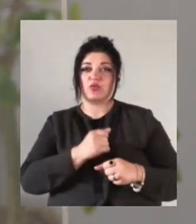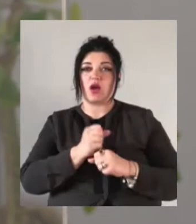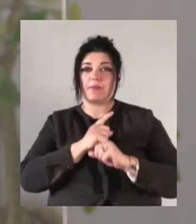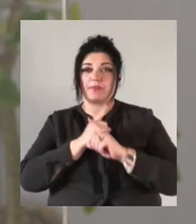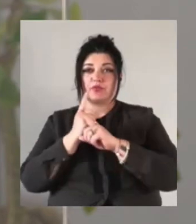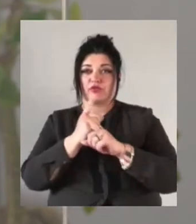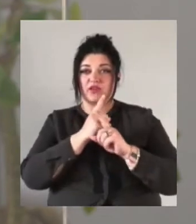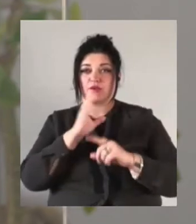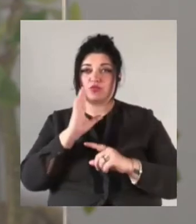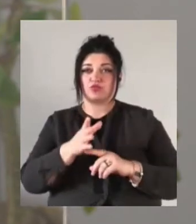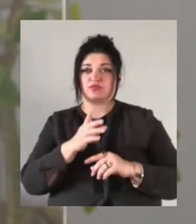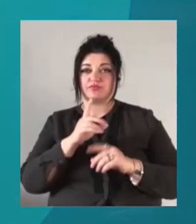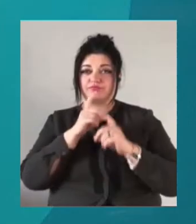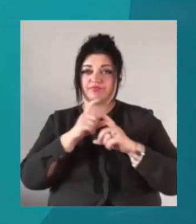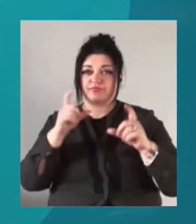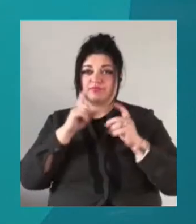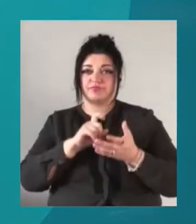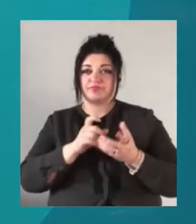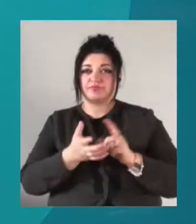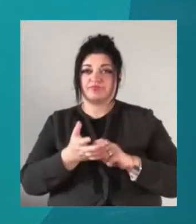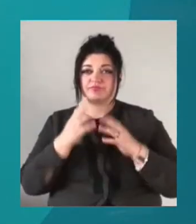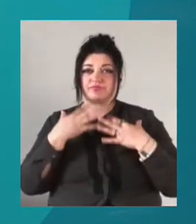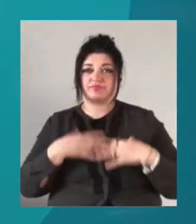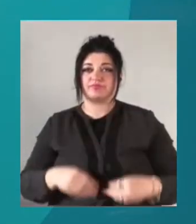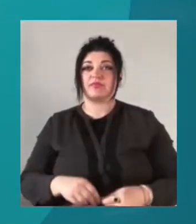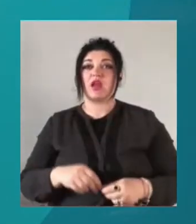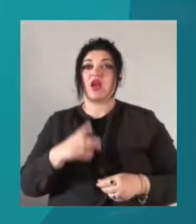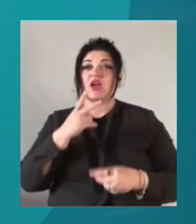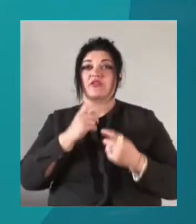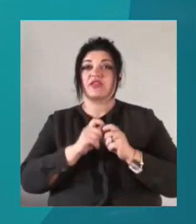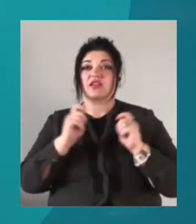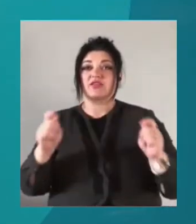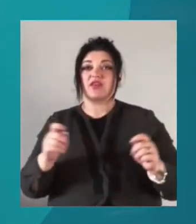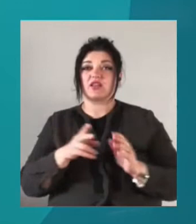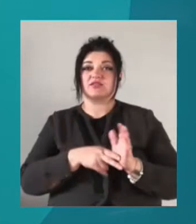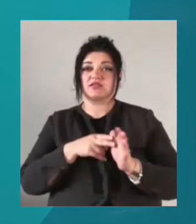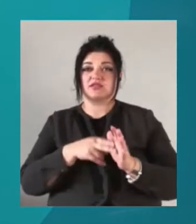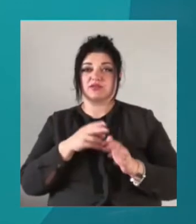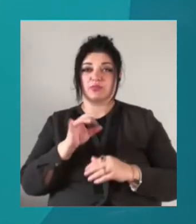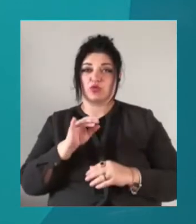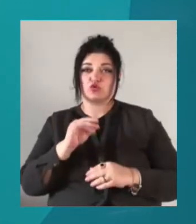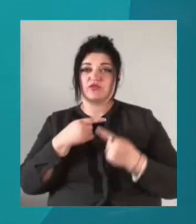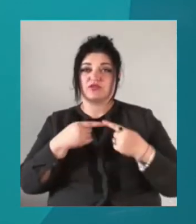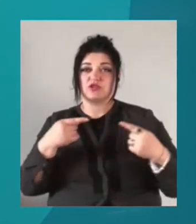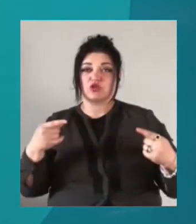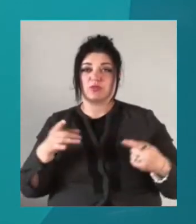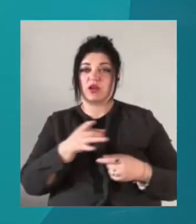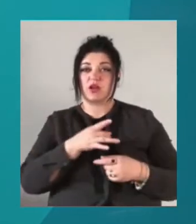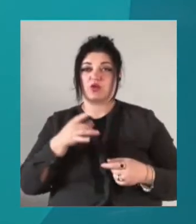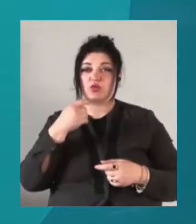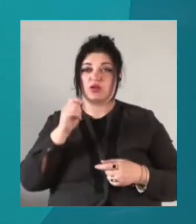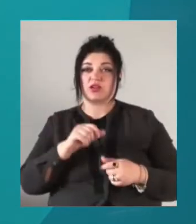забезпечені засобами індивідуального захисту. Відкривати залізничне сполучення з іншими регіонами країни, окрім